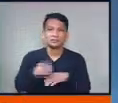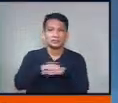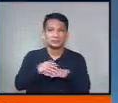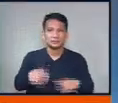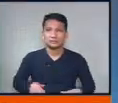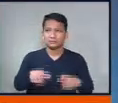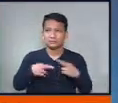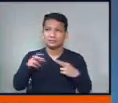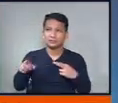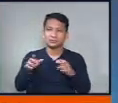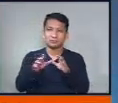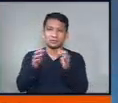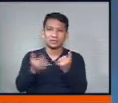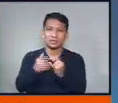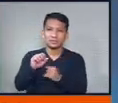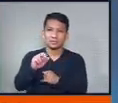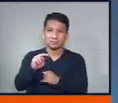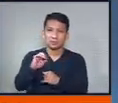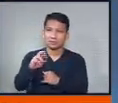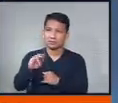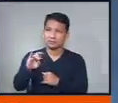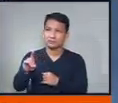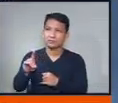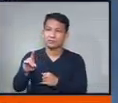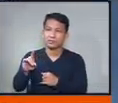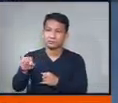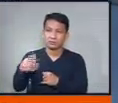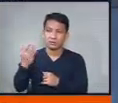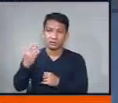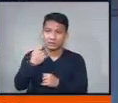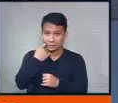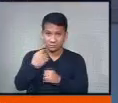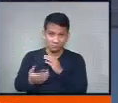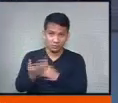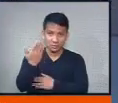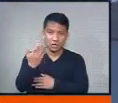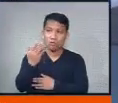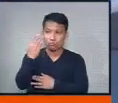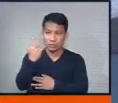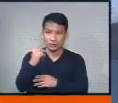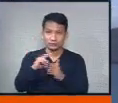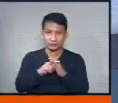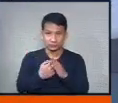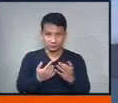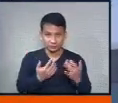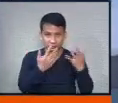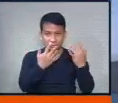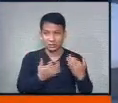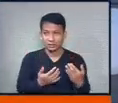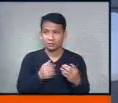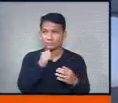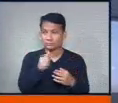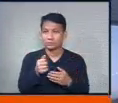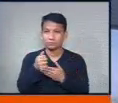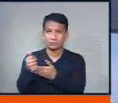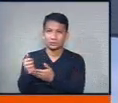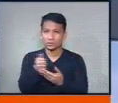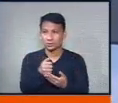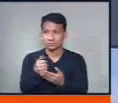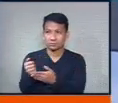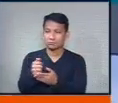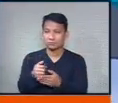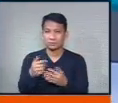Nabulabog ang mga residente sa Barangay San Martin de Porres kaninang madaling araw dahil sa sunog. Pero imbis na magtulungan